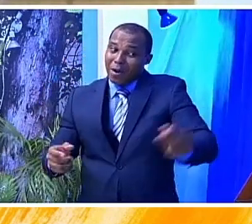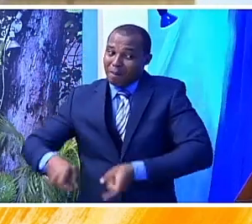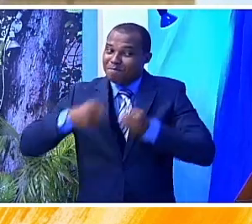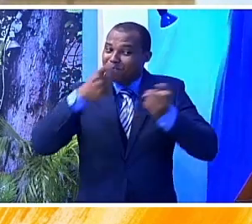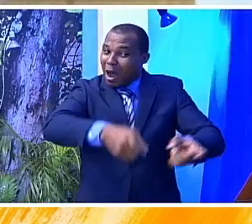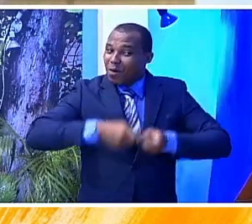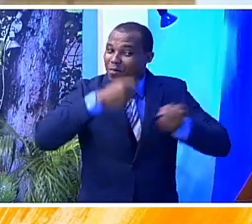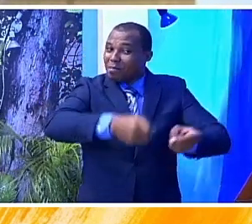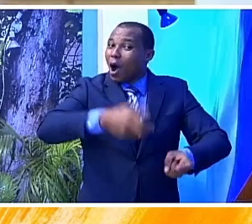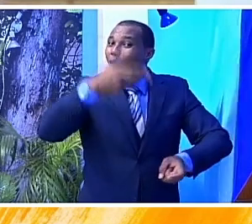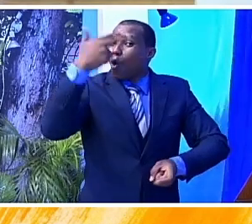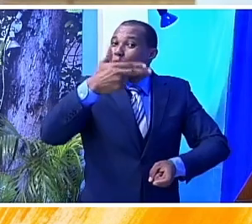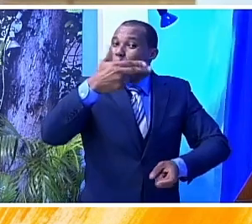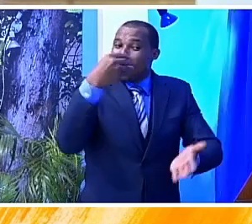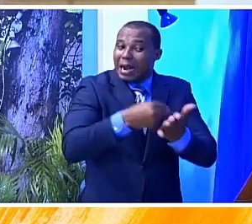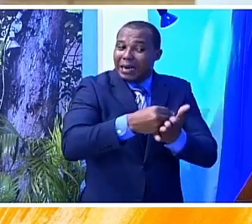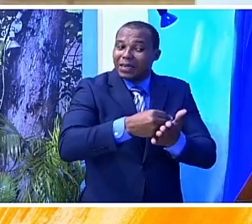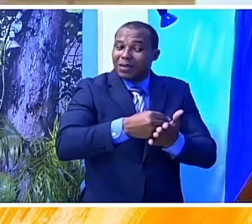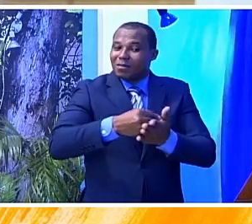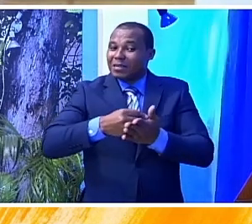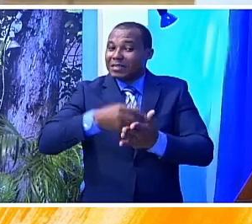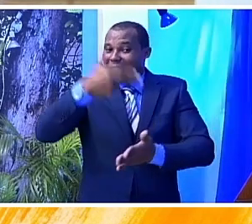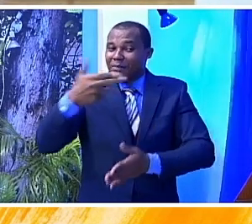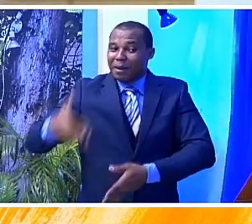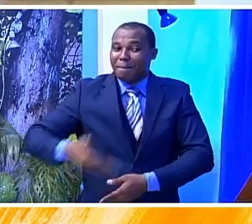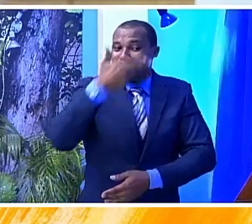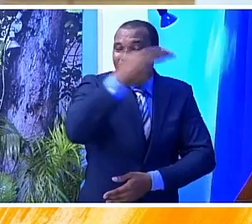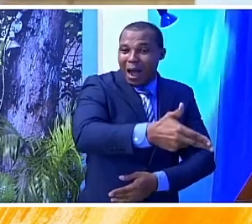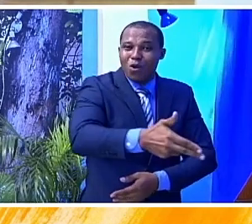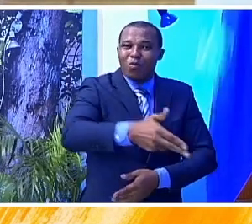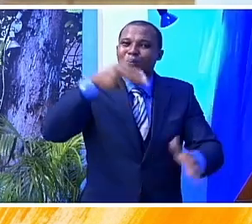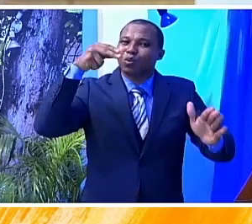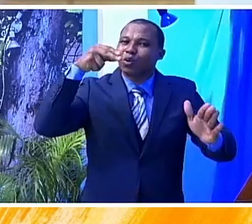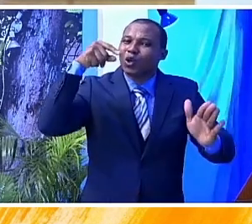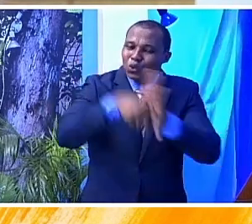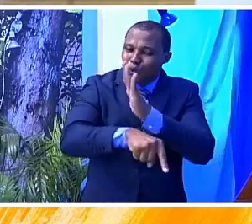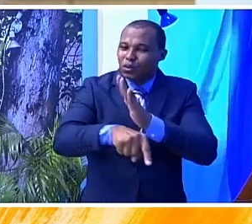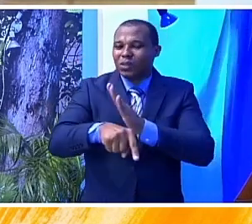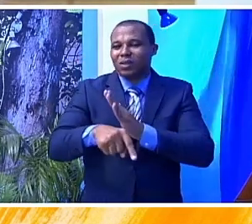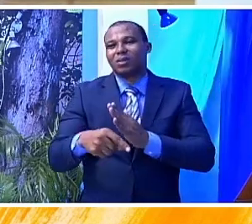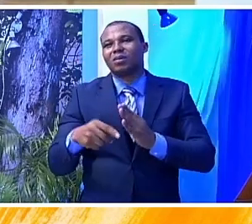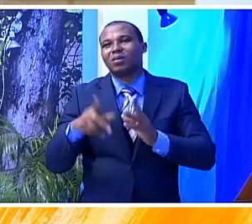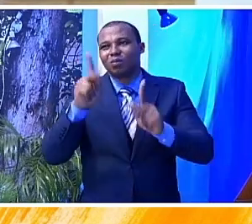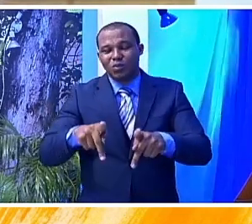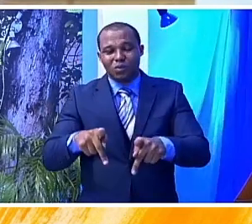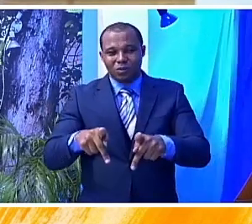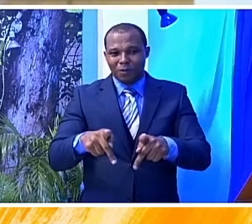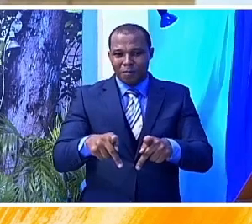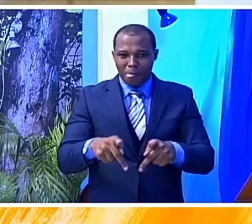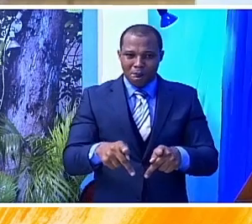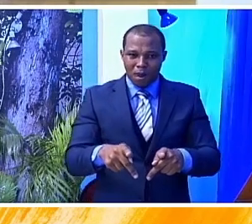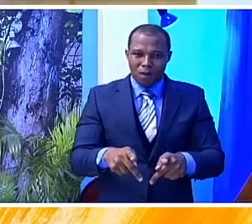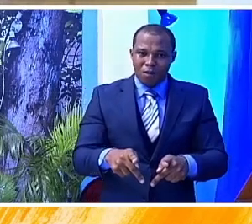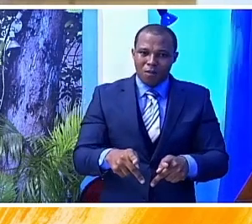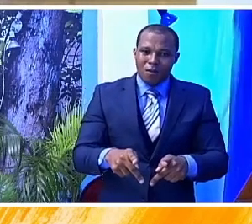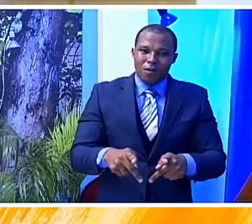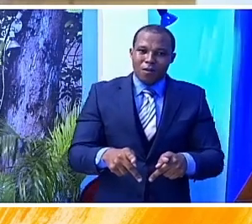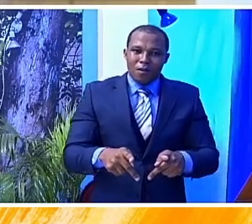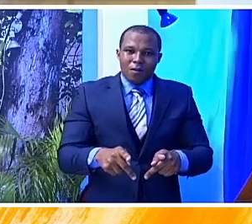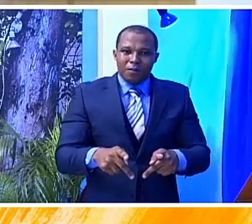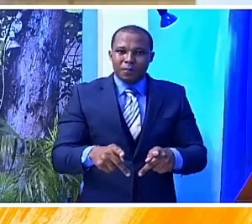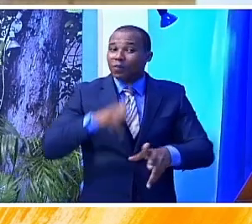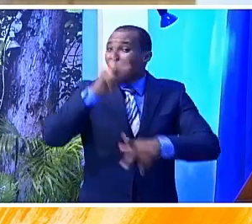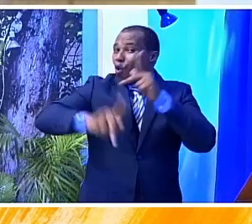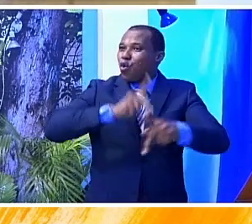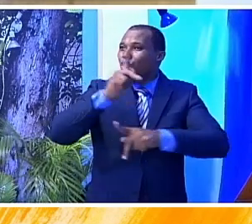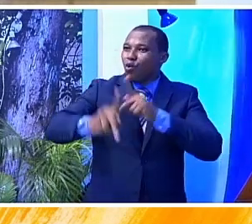premier et moun sa yo surtout nous besoin la prière pour yo pour que yo changer parce que moun